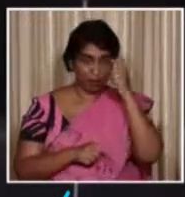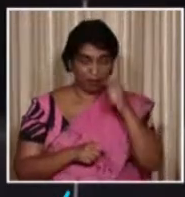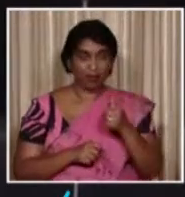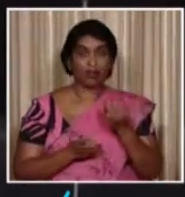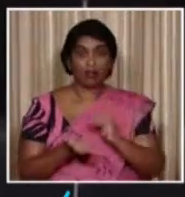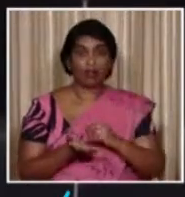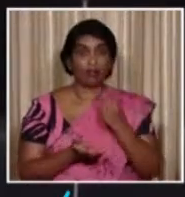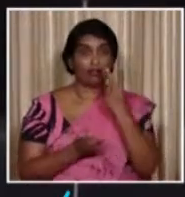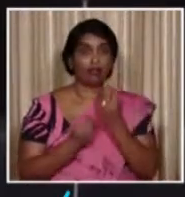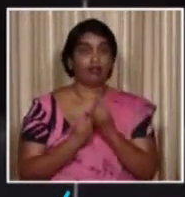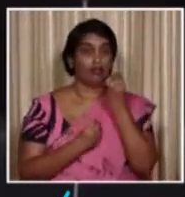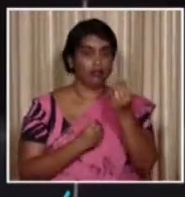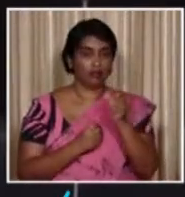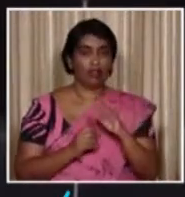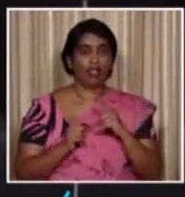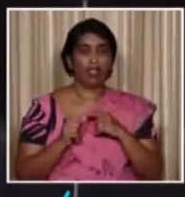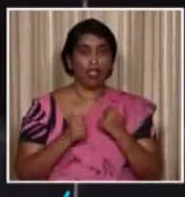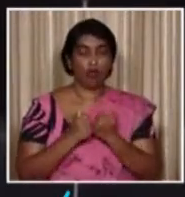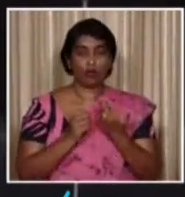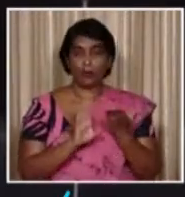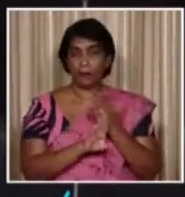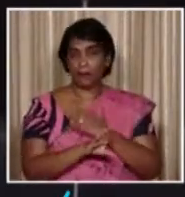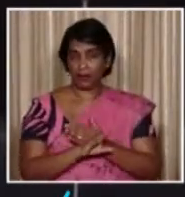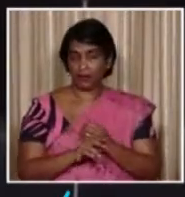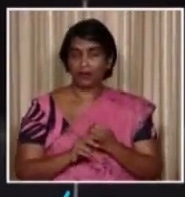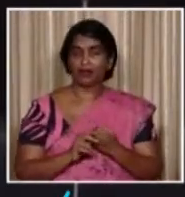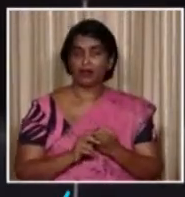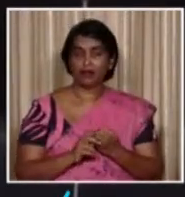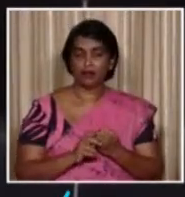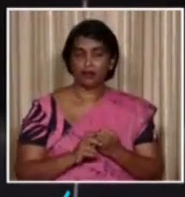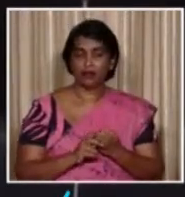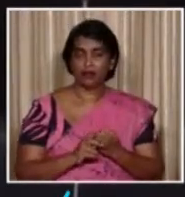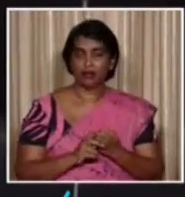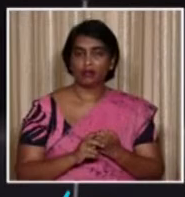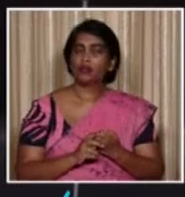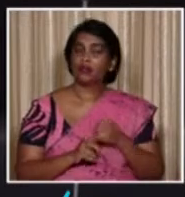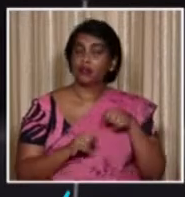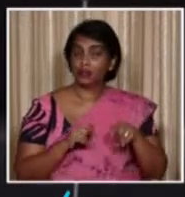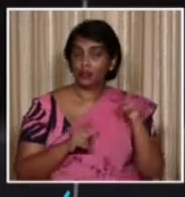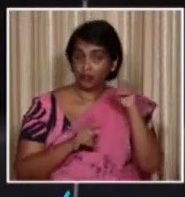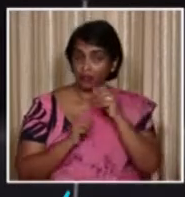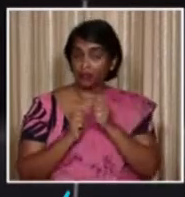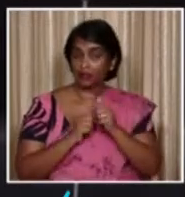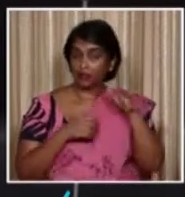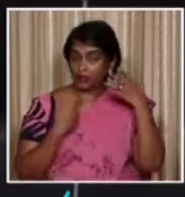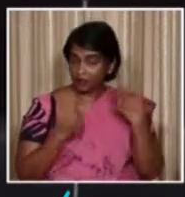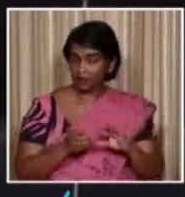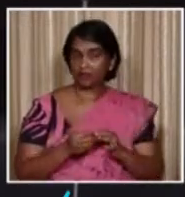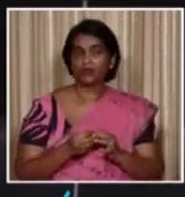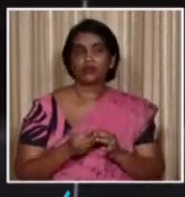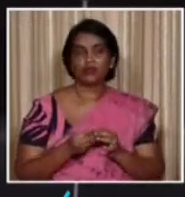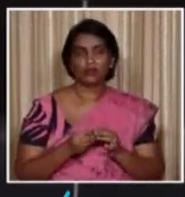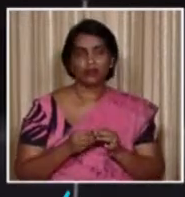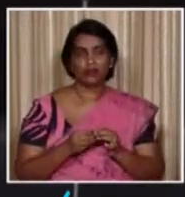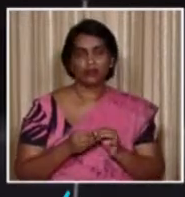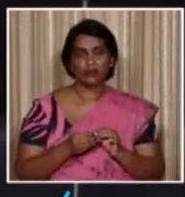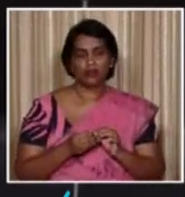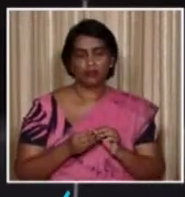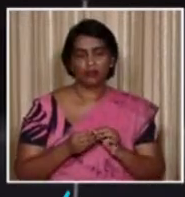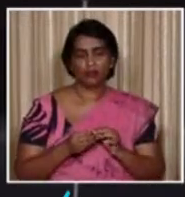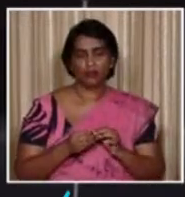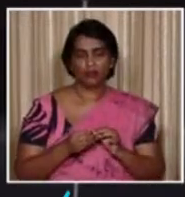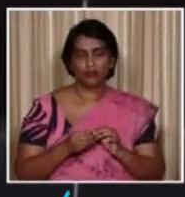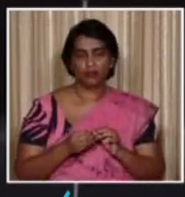දෙසරයක් ගෙවන්න තියෙනවා. අවුරුද්දෙන් පෙර පළමුව මේවා ඉටු කිරීමෙන් තමයි ඊළඟ කටයුතු වෙන අපේ